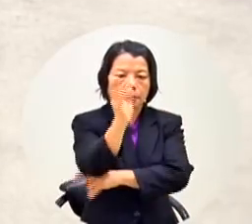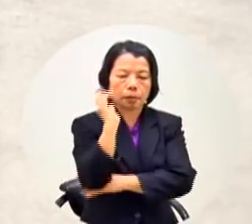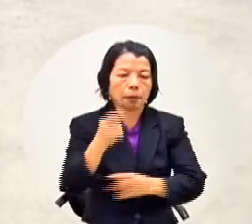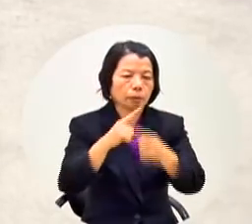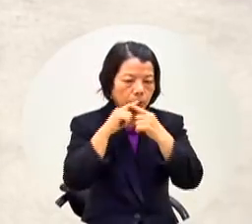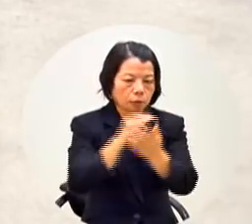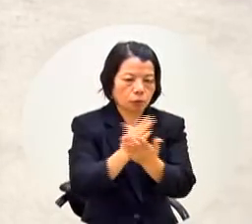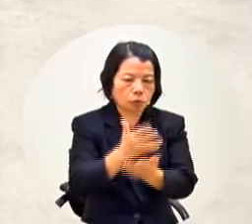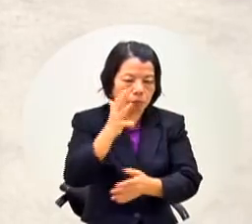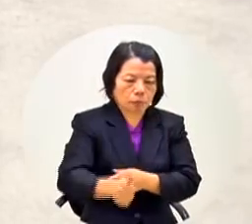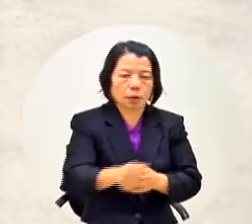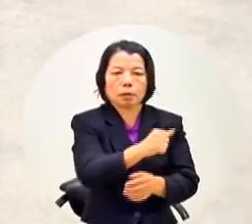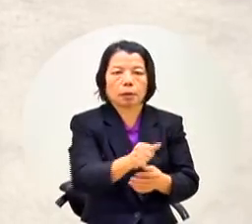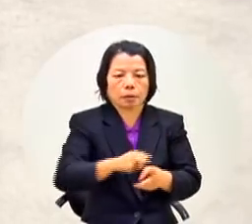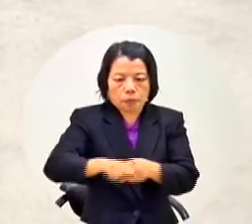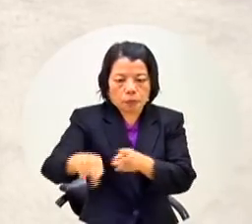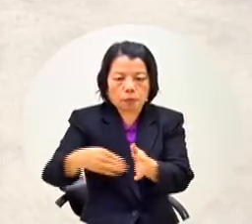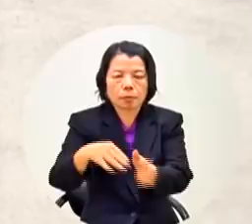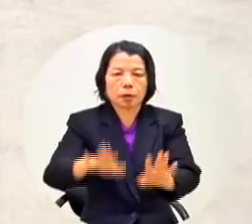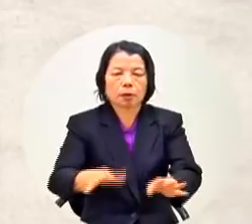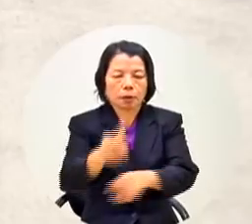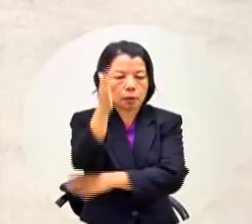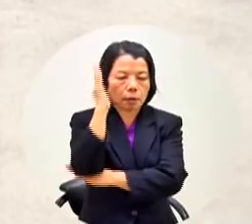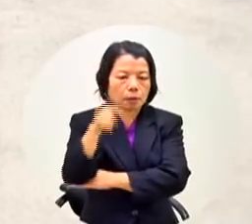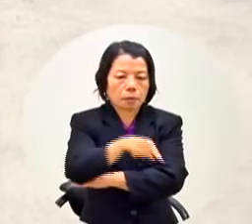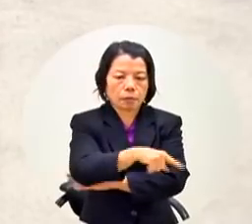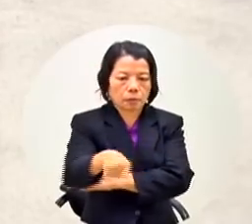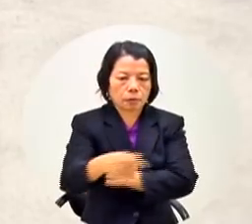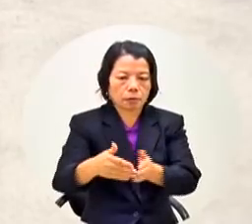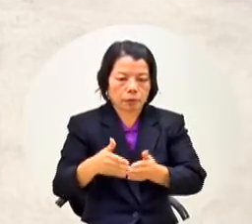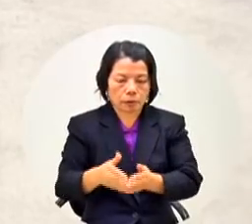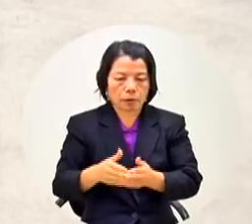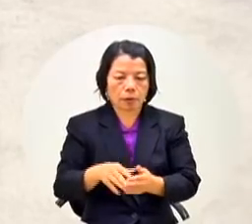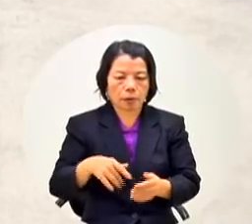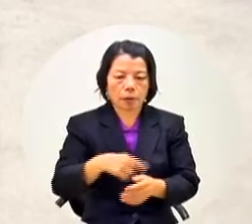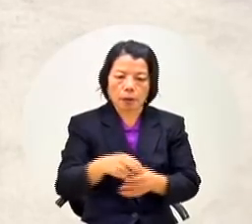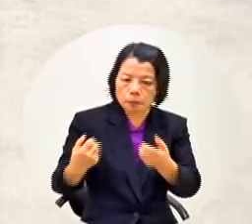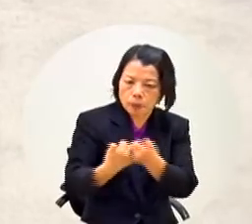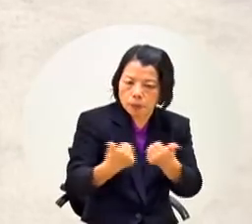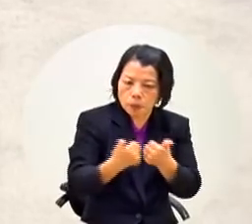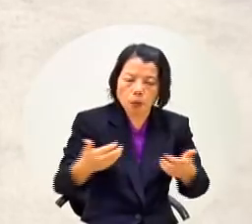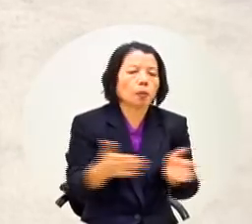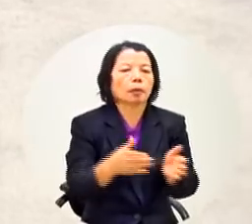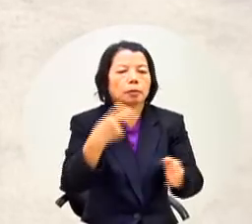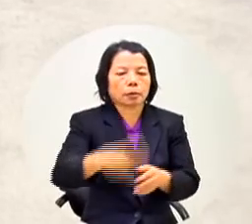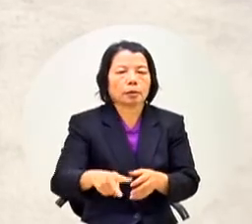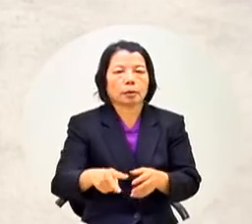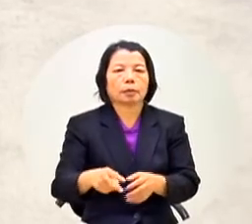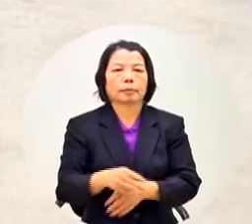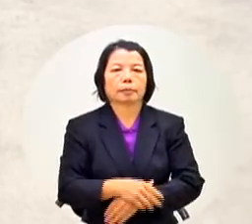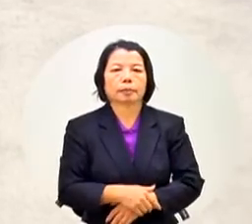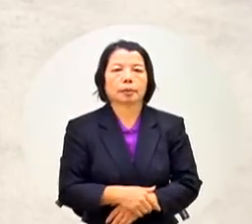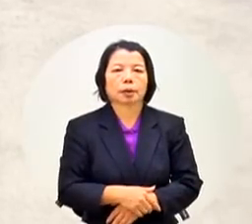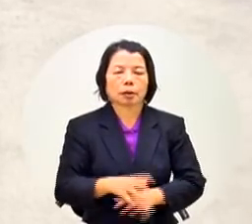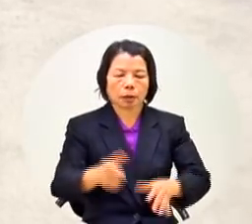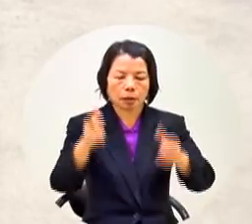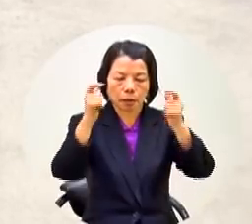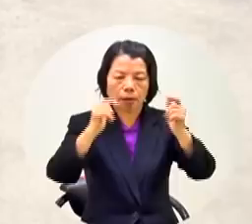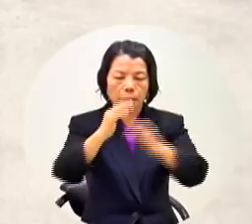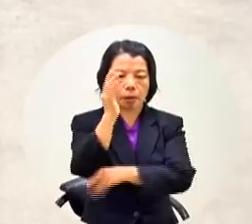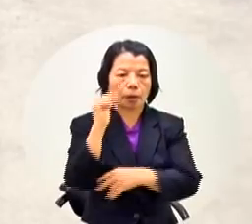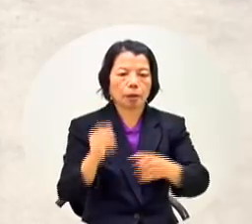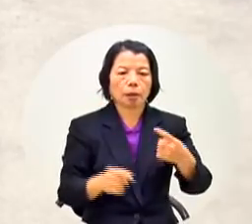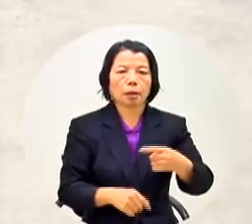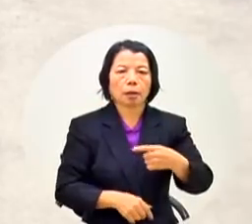政需求后再议，那函请本府依附事项来办理。那本府在2月18号有回复交通部，经迂衡